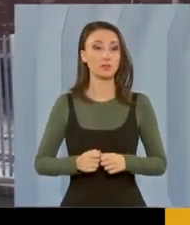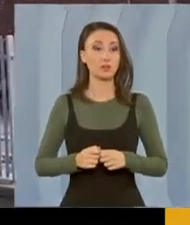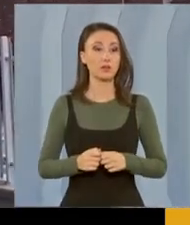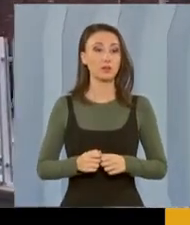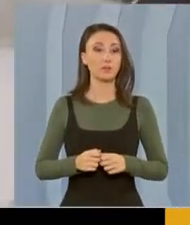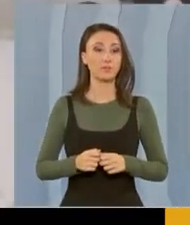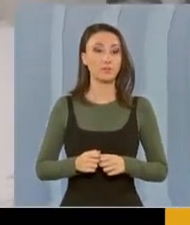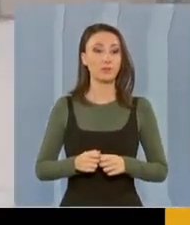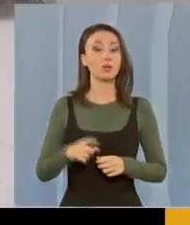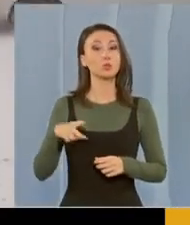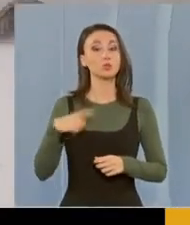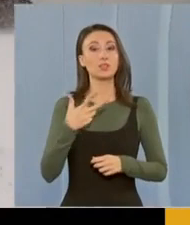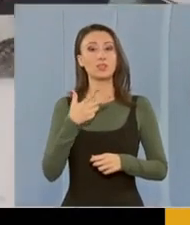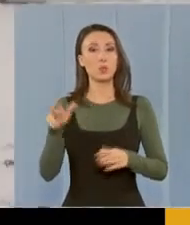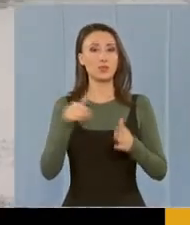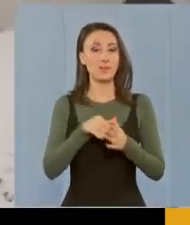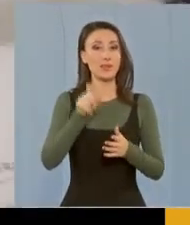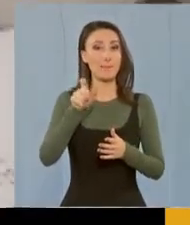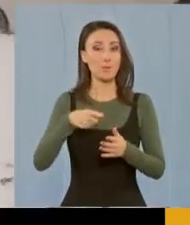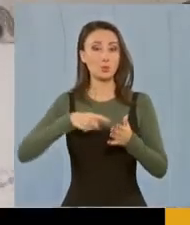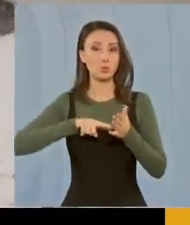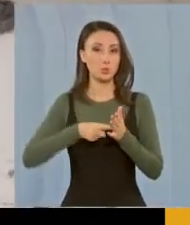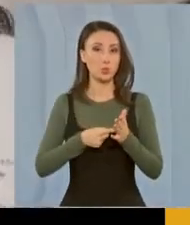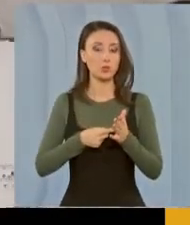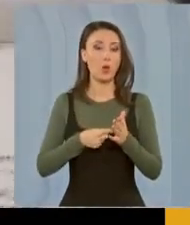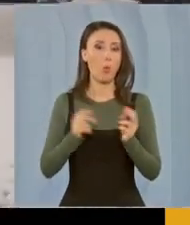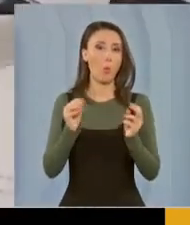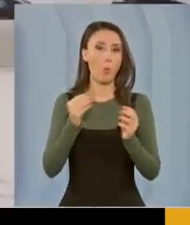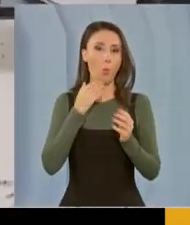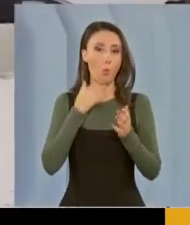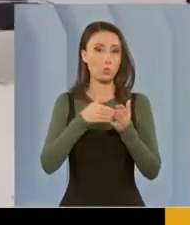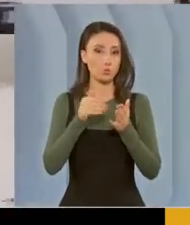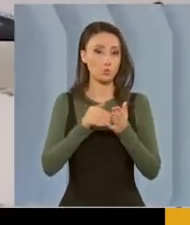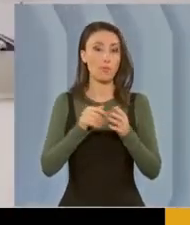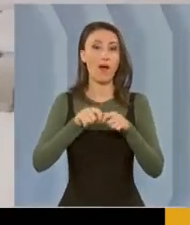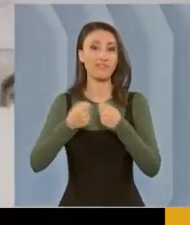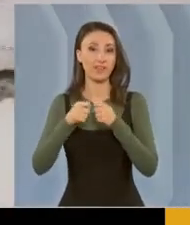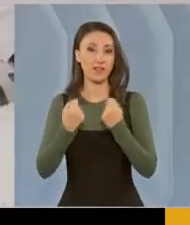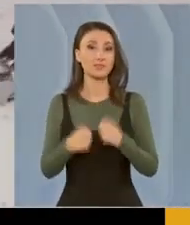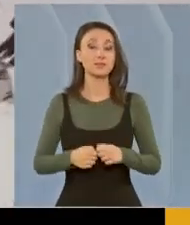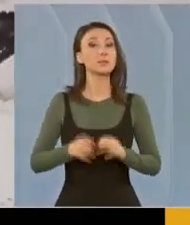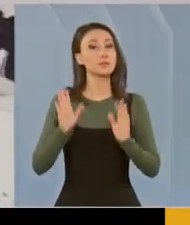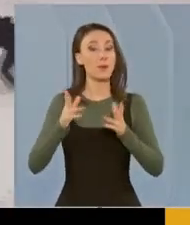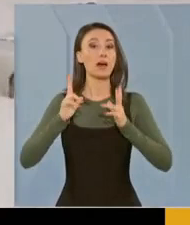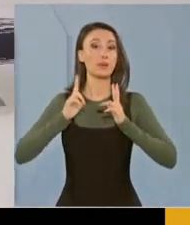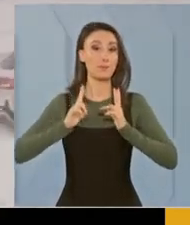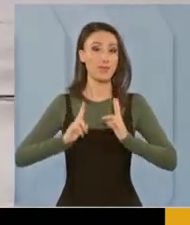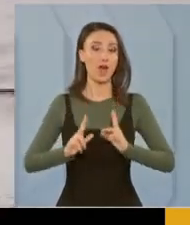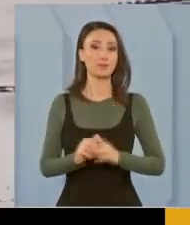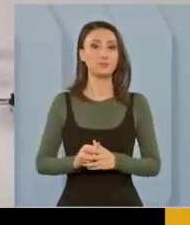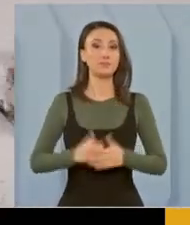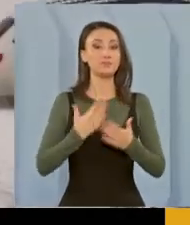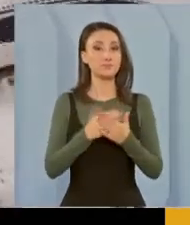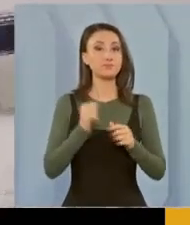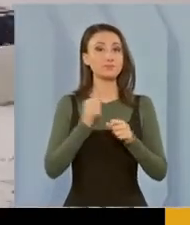păcate, peste 300.000 de puncte de consum, după cum se spune, afectate, să mai aibă răbdare pentru că